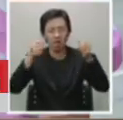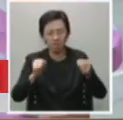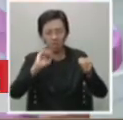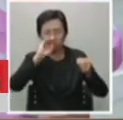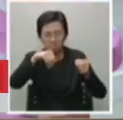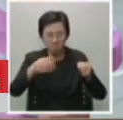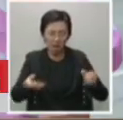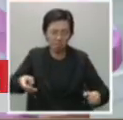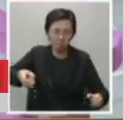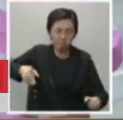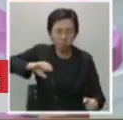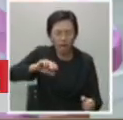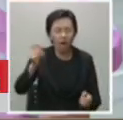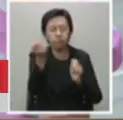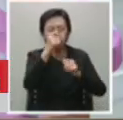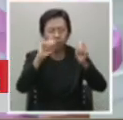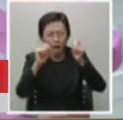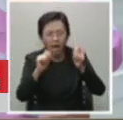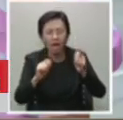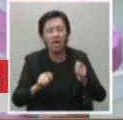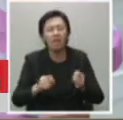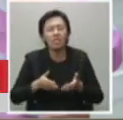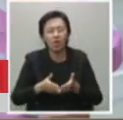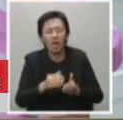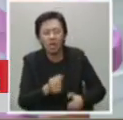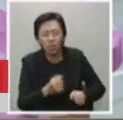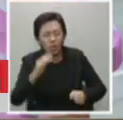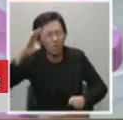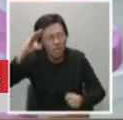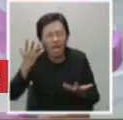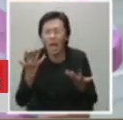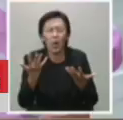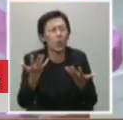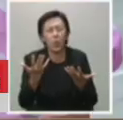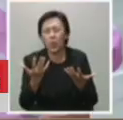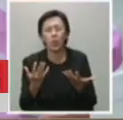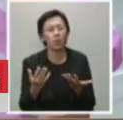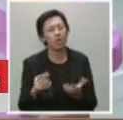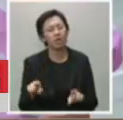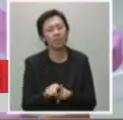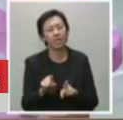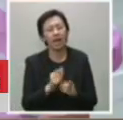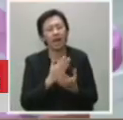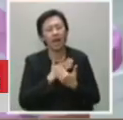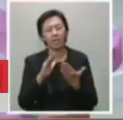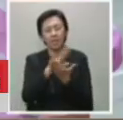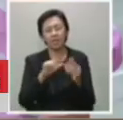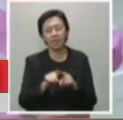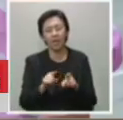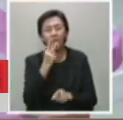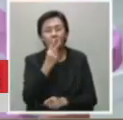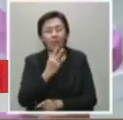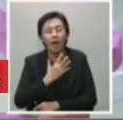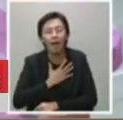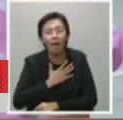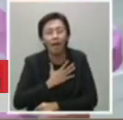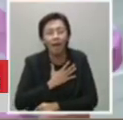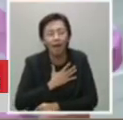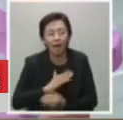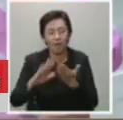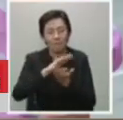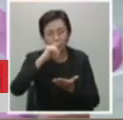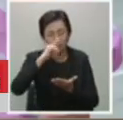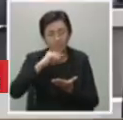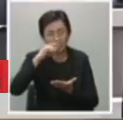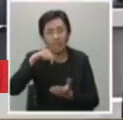พันท้ายนรสิงห์ชอบเพราะรักชาติเหมือนกัน ดูทีไรก็อดปราบปลื้มใจว่าประเทศไทยกว่าจะไปถึ